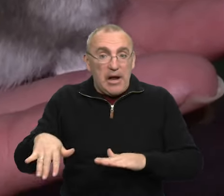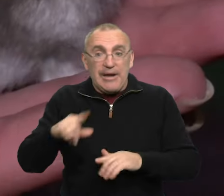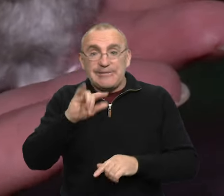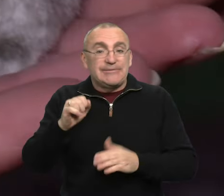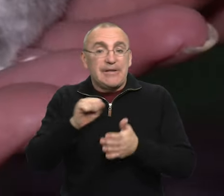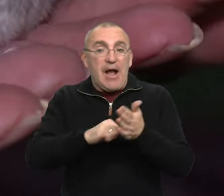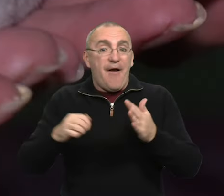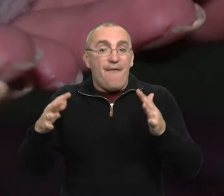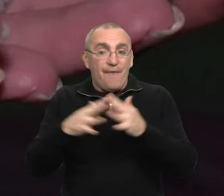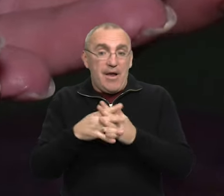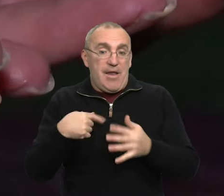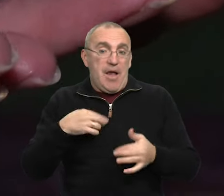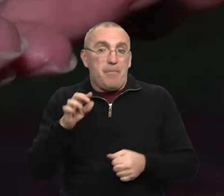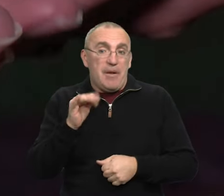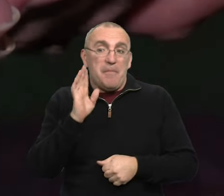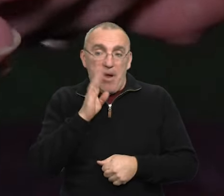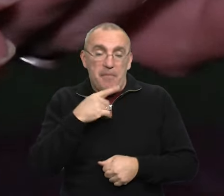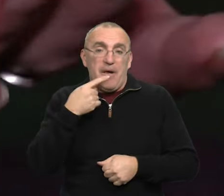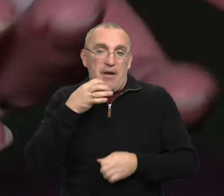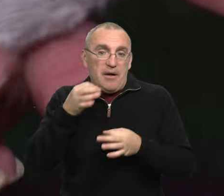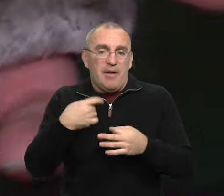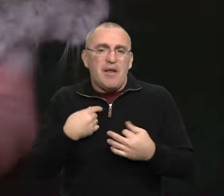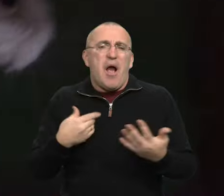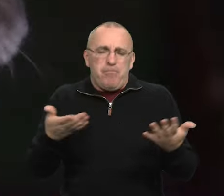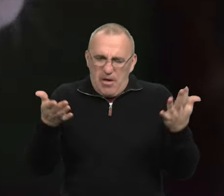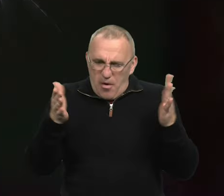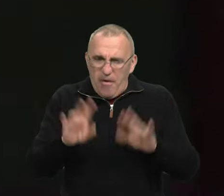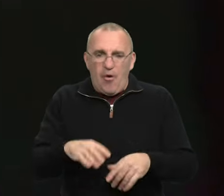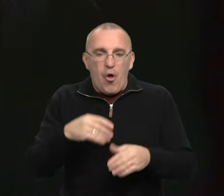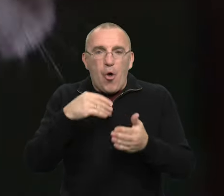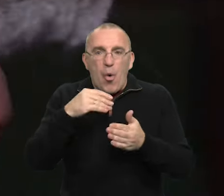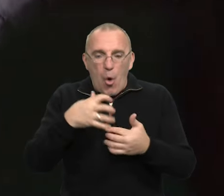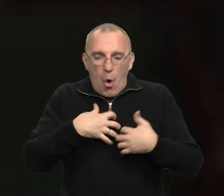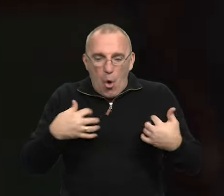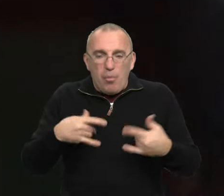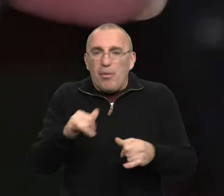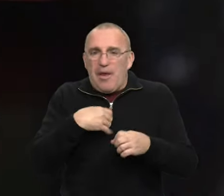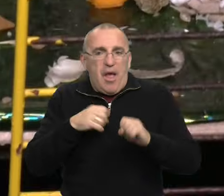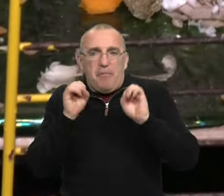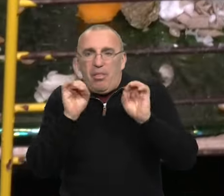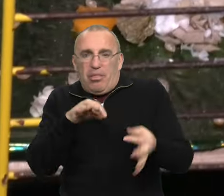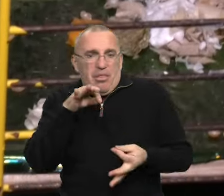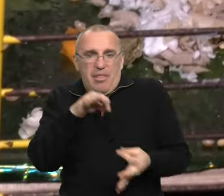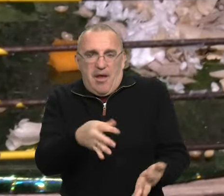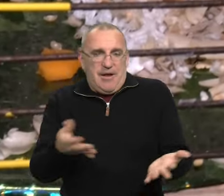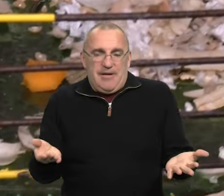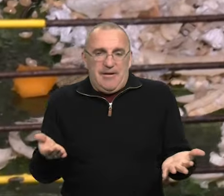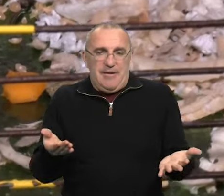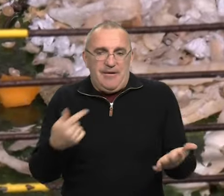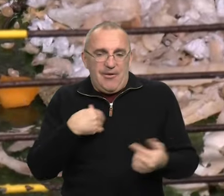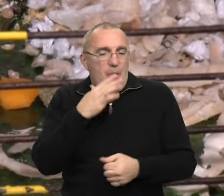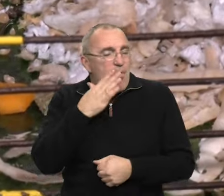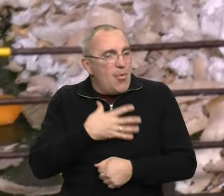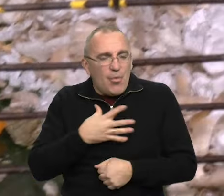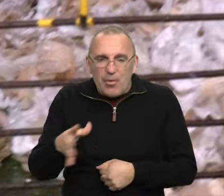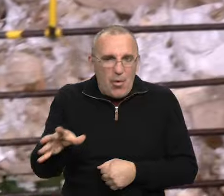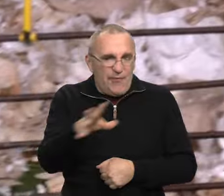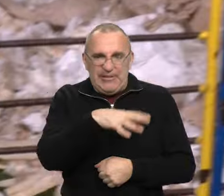війни А я би я так і мамі казала Я би залишилась потому що хом'ячків Ну я б не кинула їх іще раз Уже дуже їх люблю